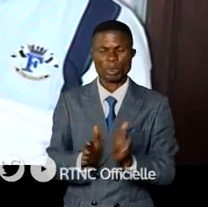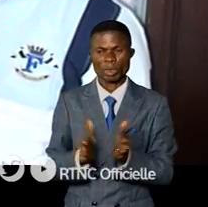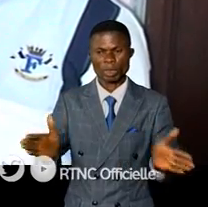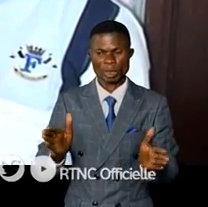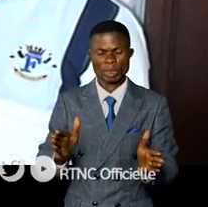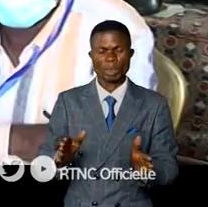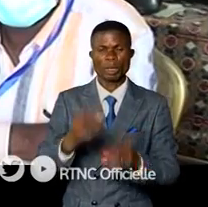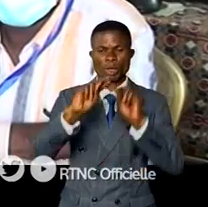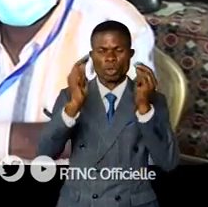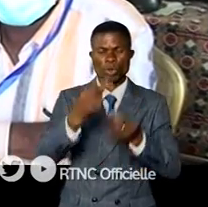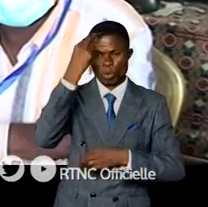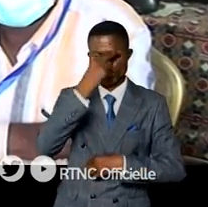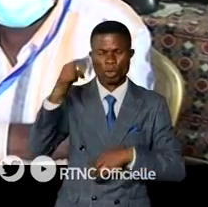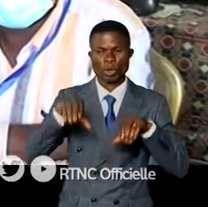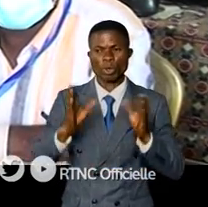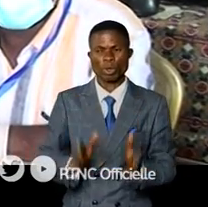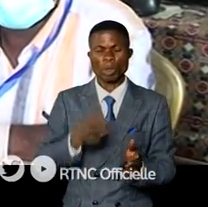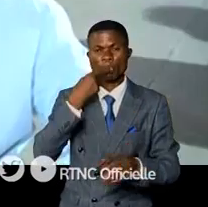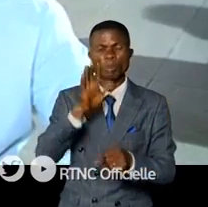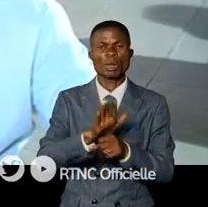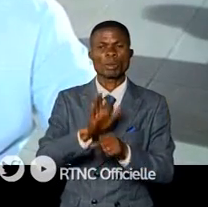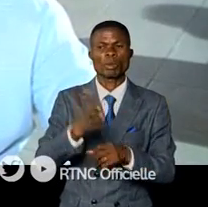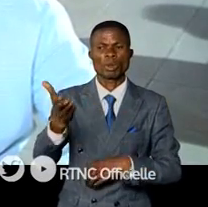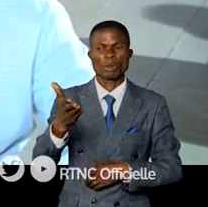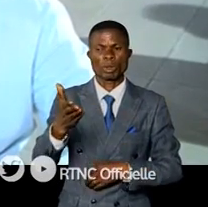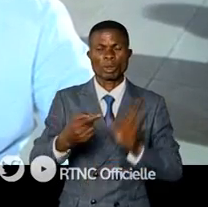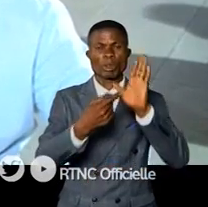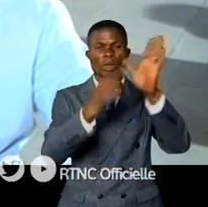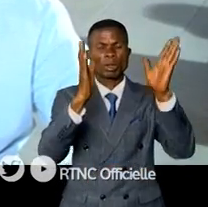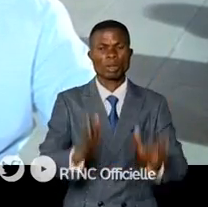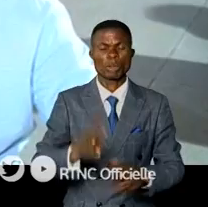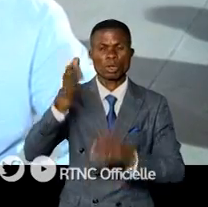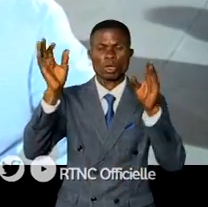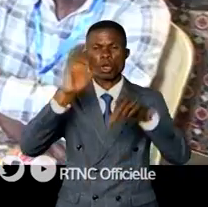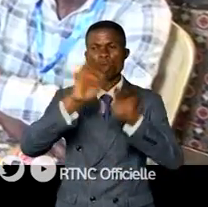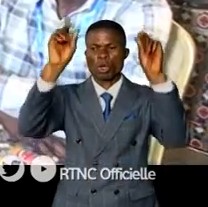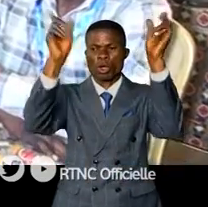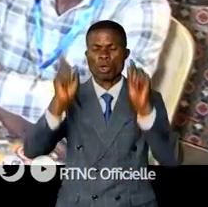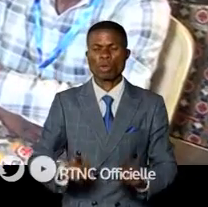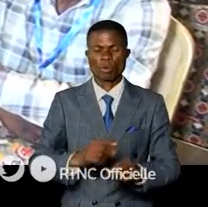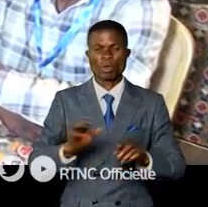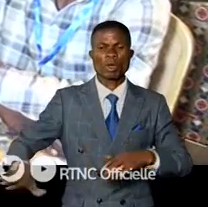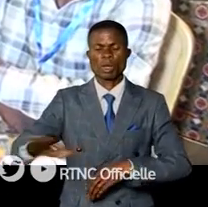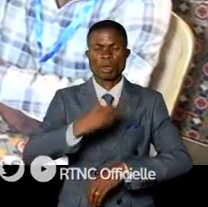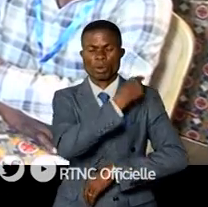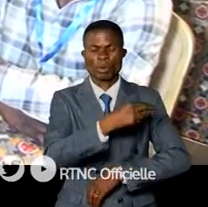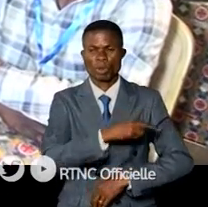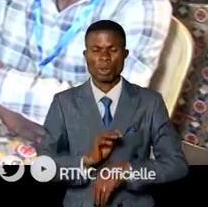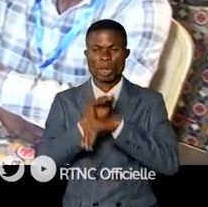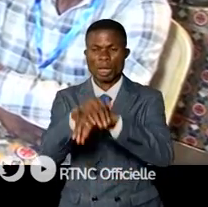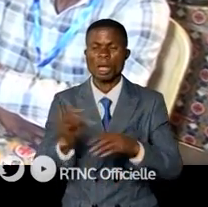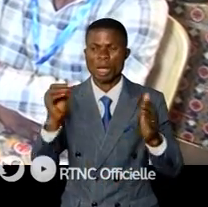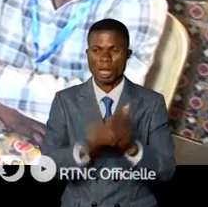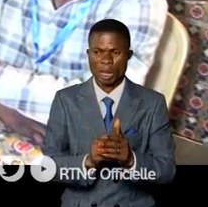exécutifs de Caritas Congo, cet atelier tombe à point nommé. Le représentant de la Confédération suisse a réitéré le soutien de la Suisse